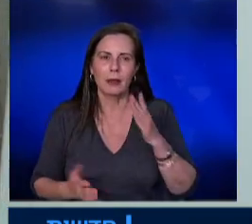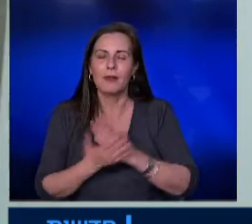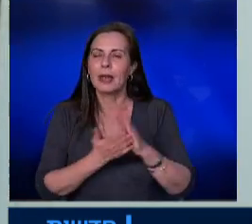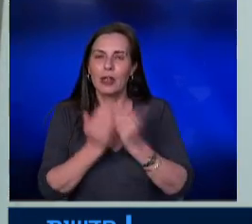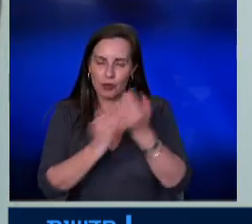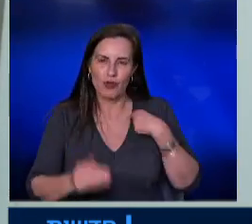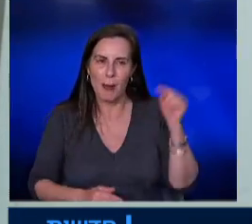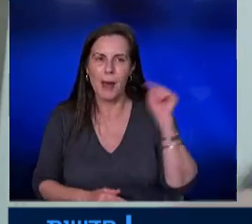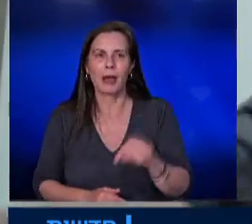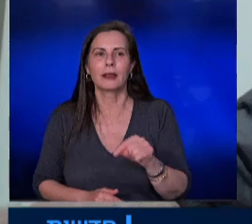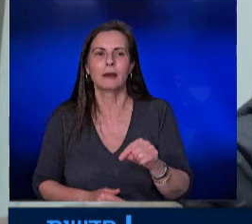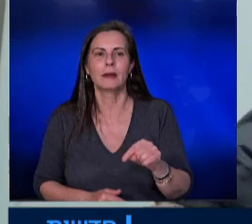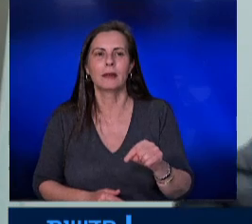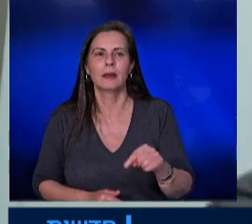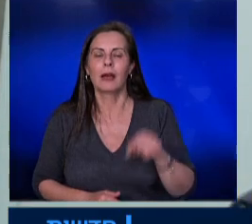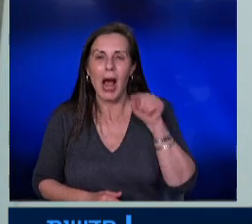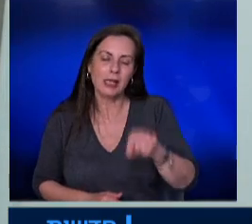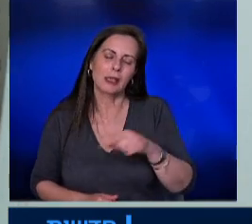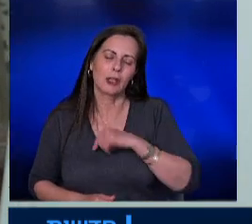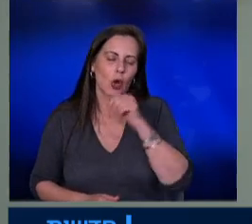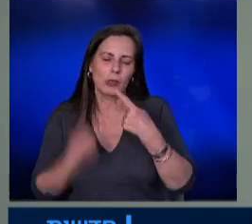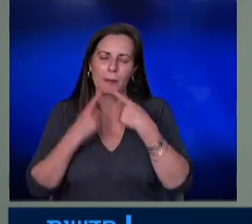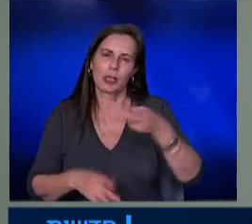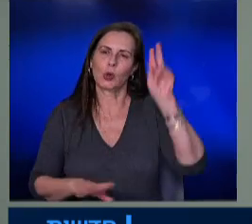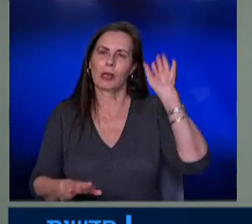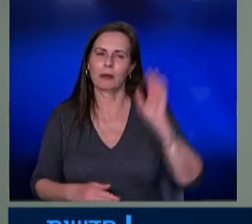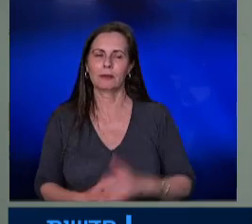לפני שבאתי, על זה אני יותר לא מדבר.